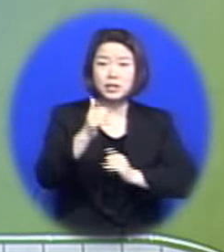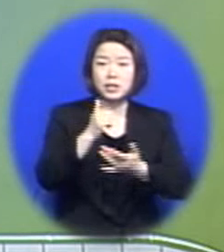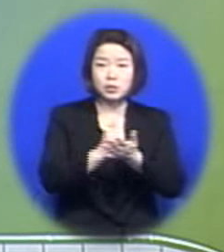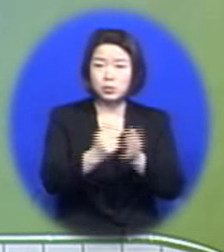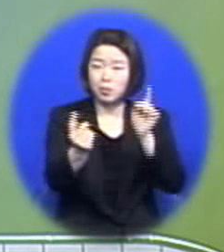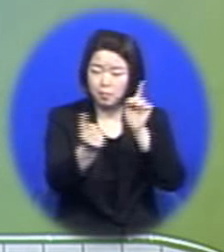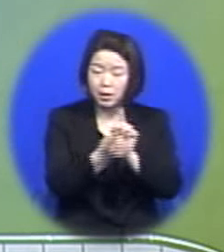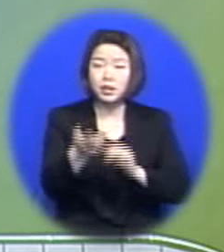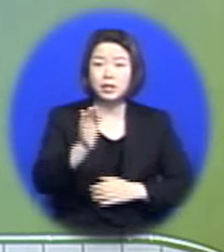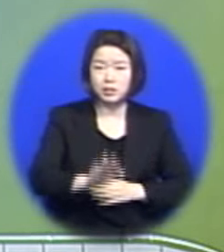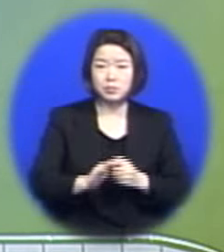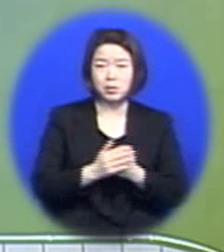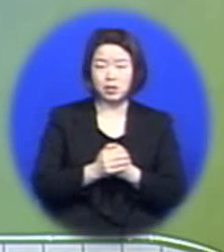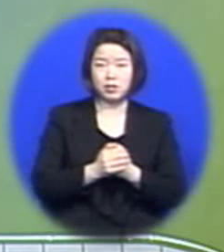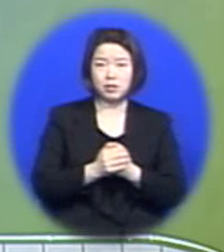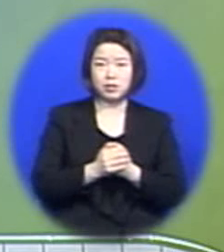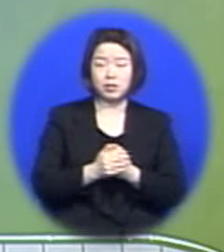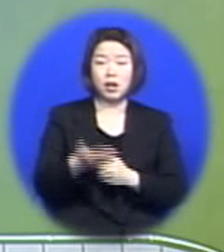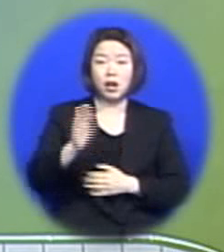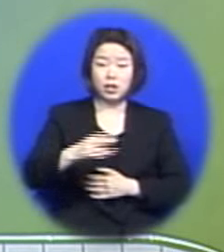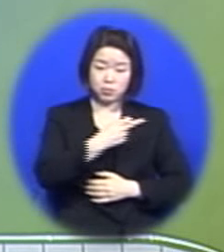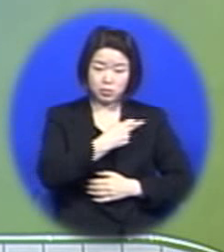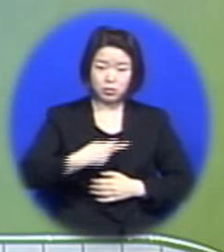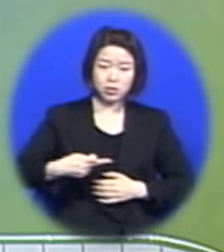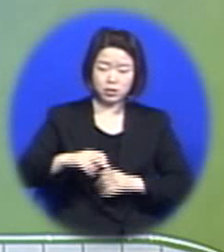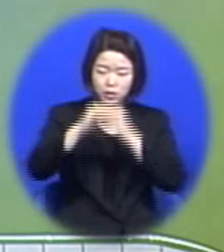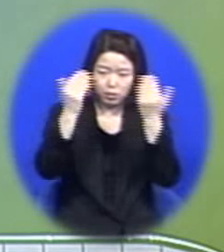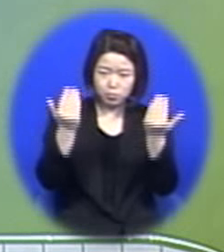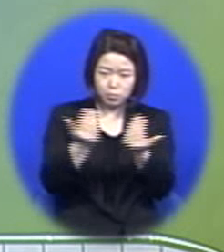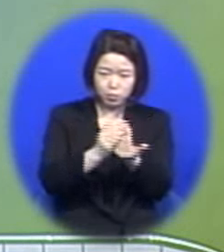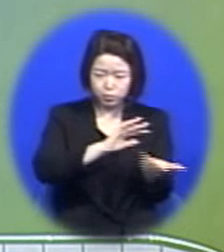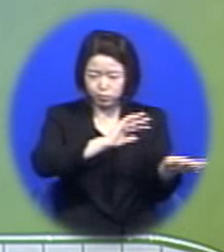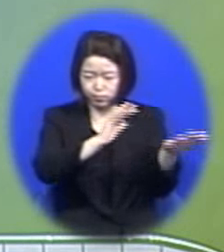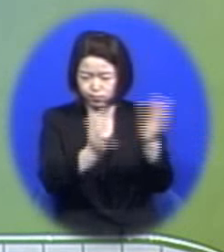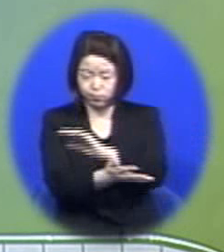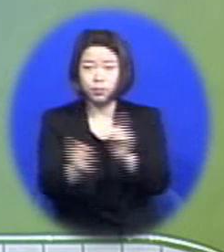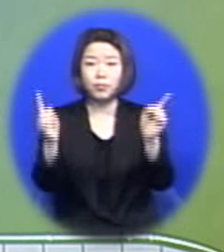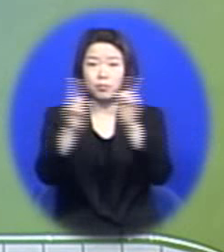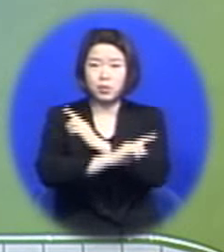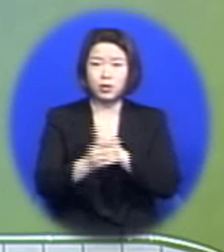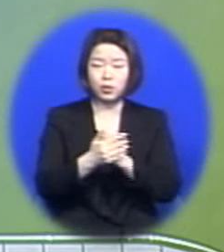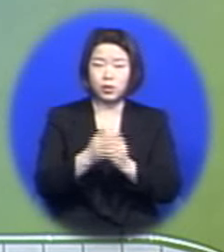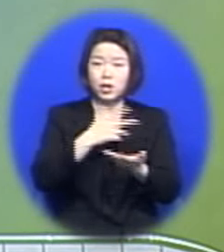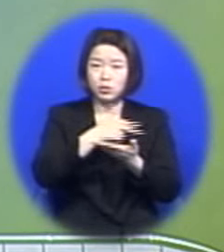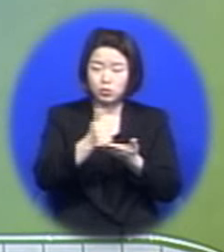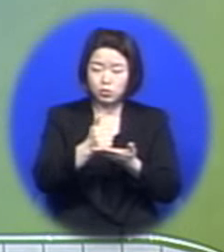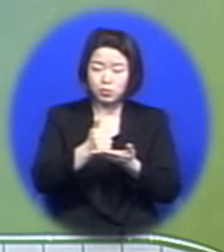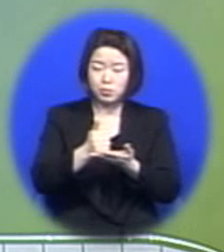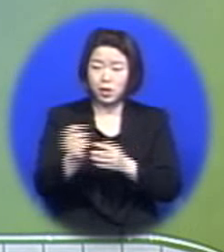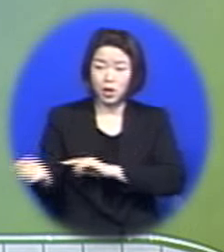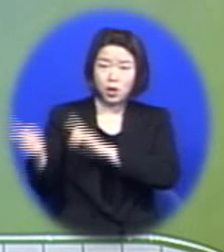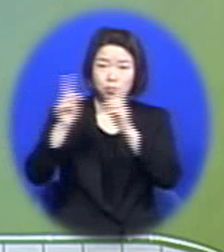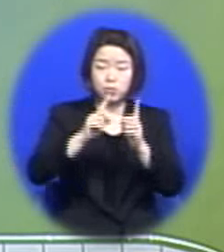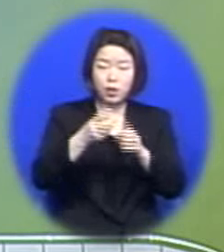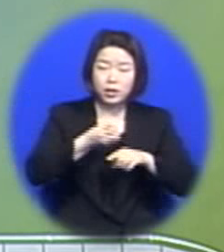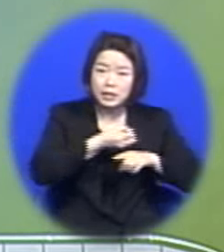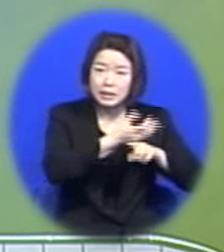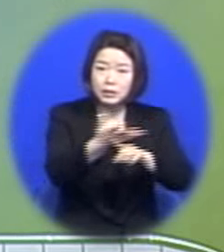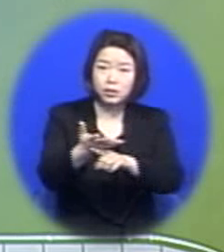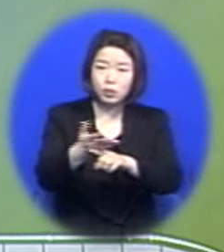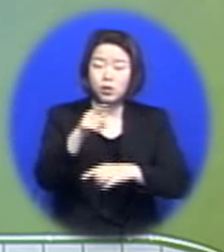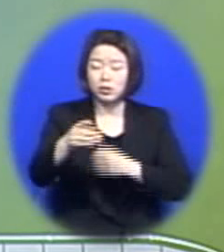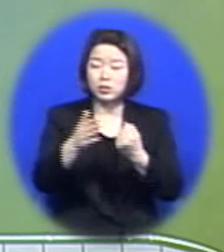그런데 그 제자들이 확 뒤집어집니다. 주님의 부활을 전하고 그것 때문에